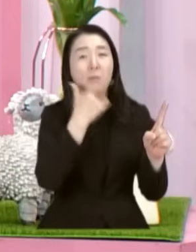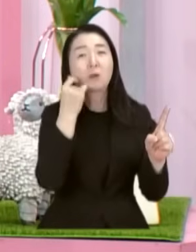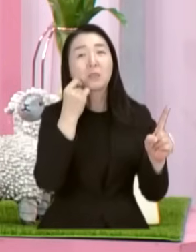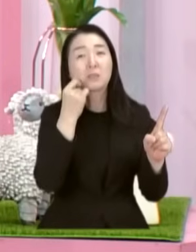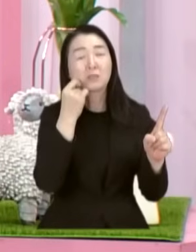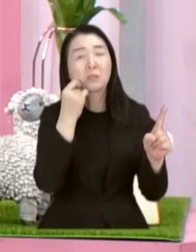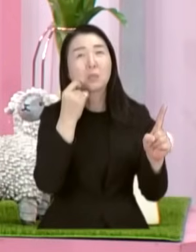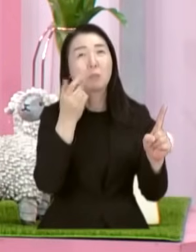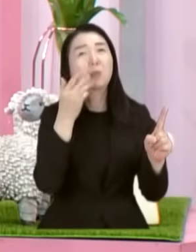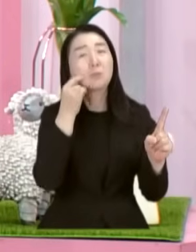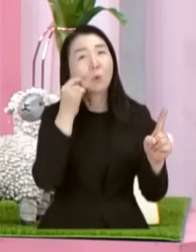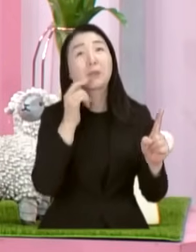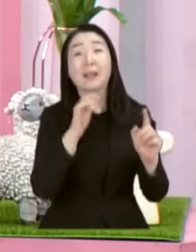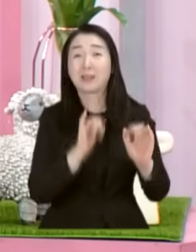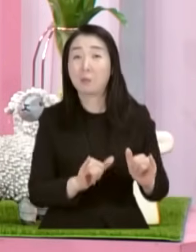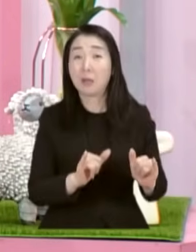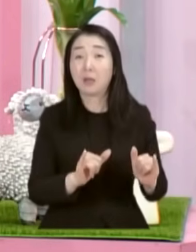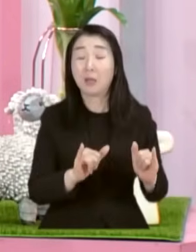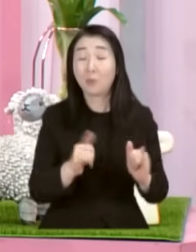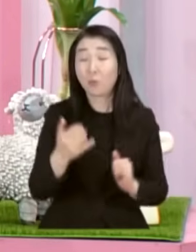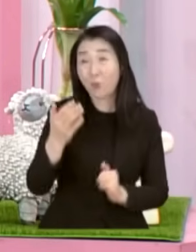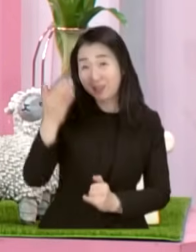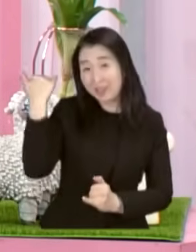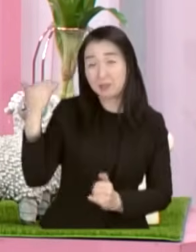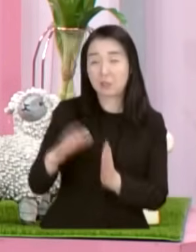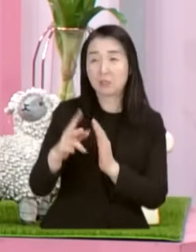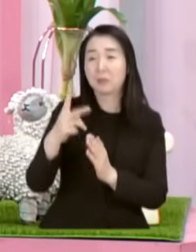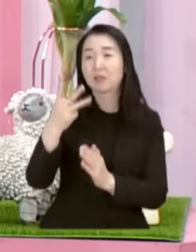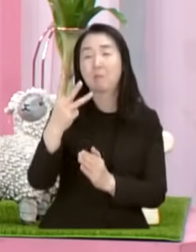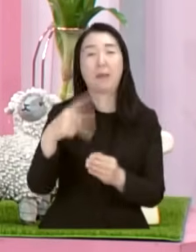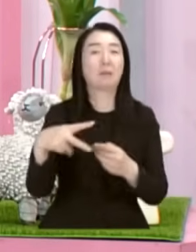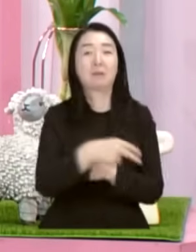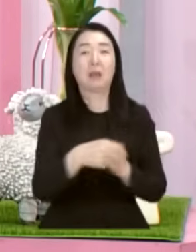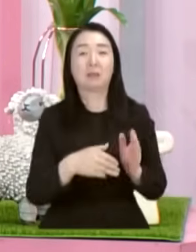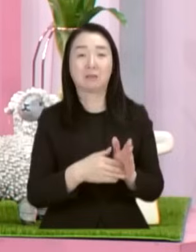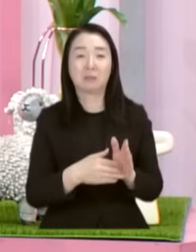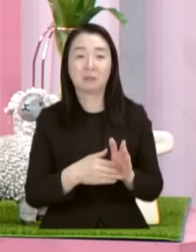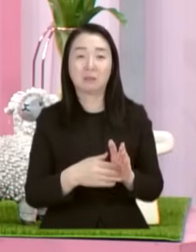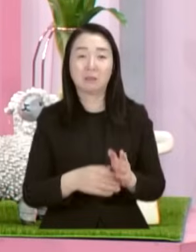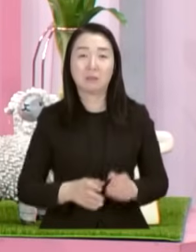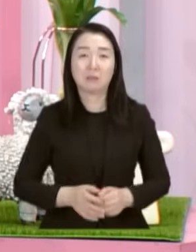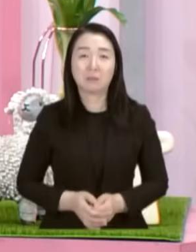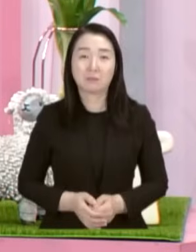딱 200명, 300명 딱 이렇게 제한돼 있으니까. 네네.